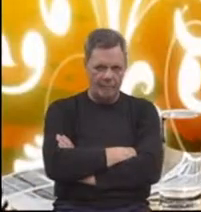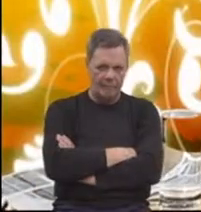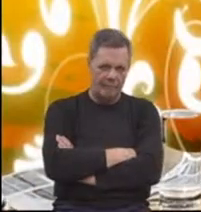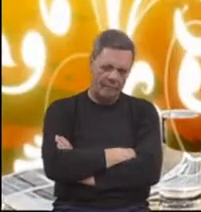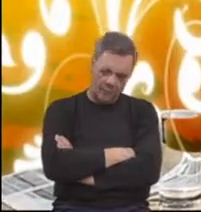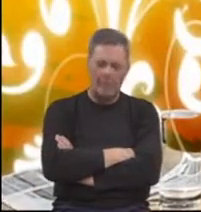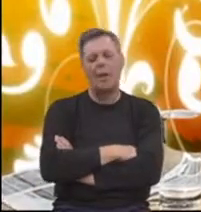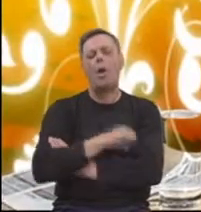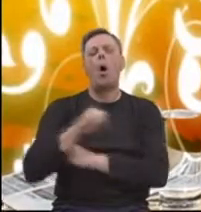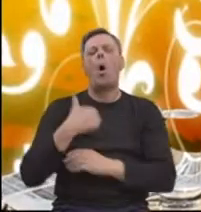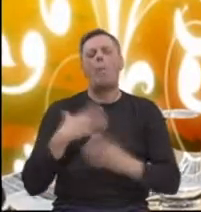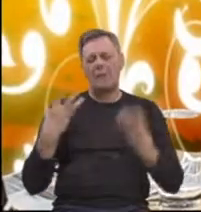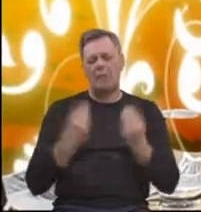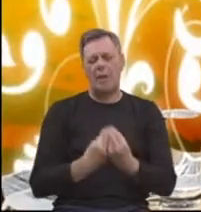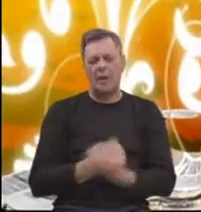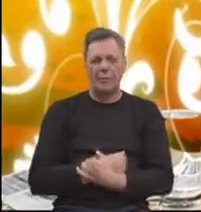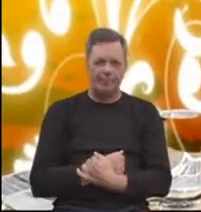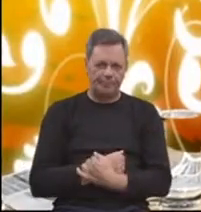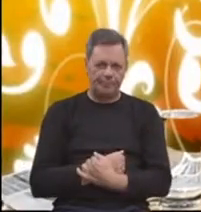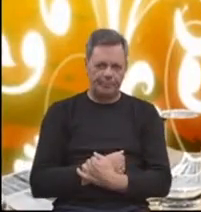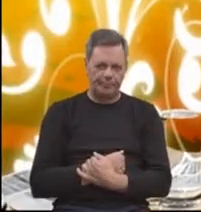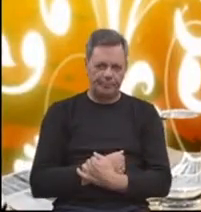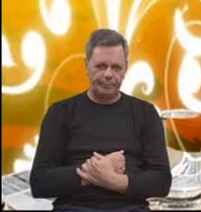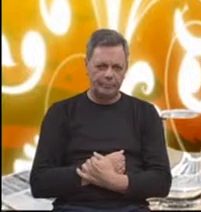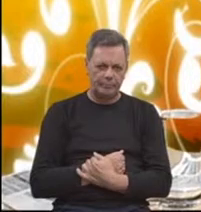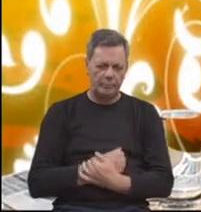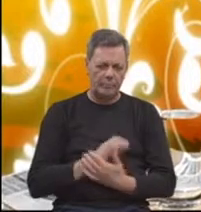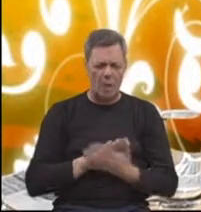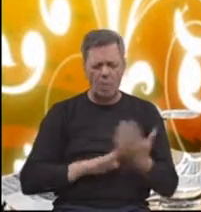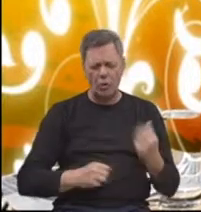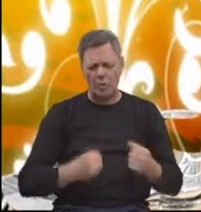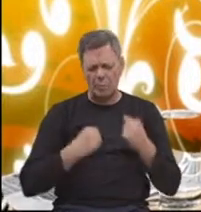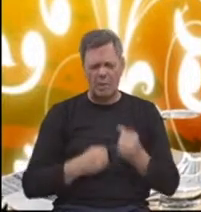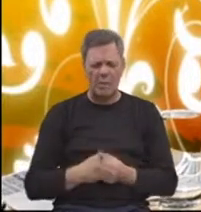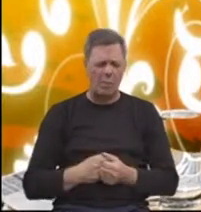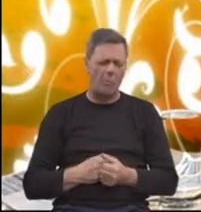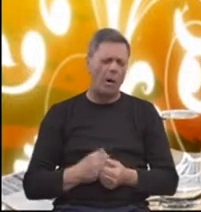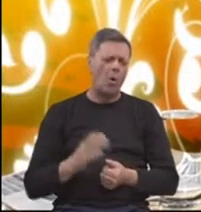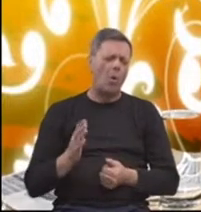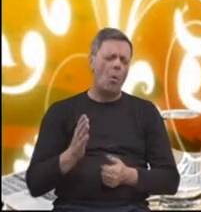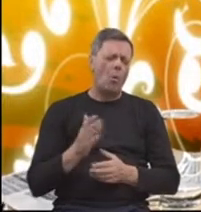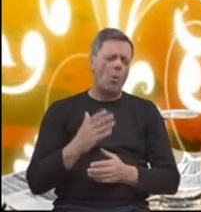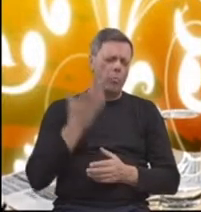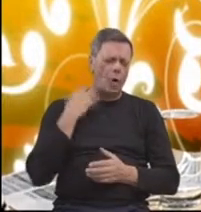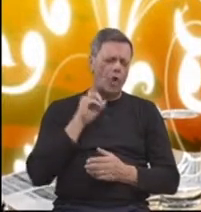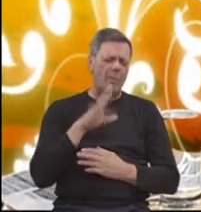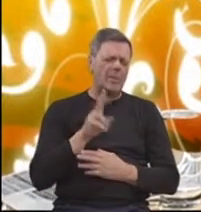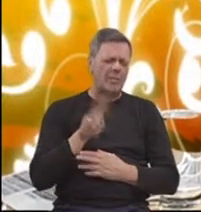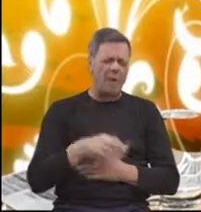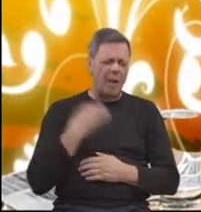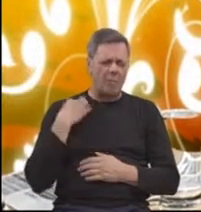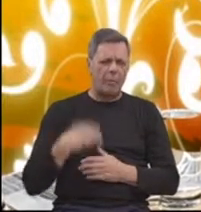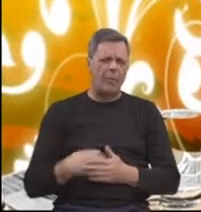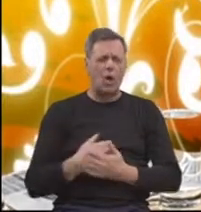U studiju smo, dragi moji, i sad kako smo počeli s malo s debljinom, a prošlo je, mislim, smo imali